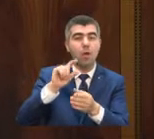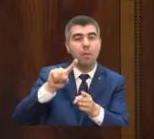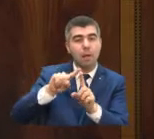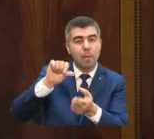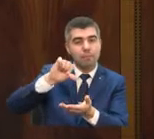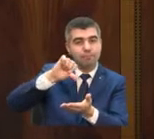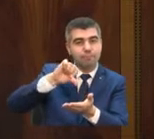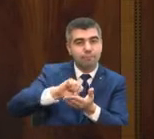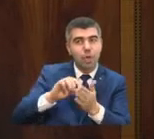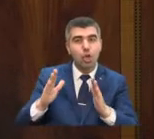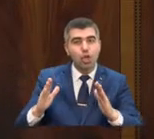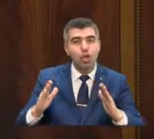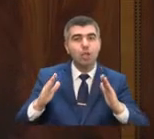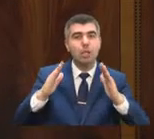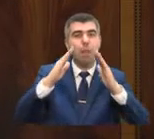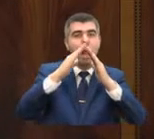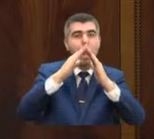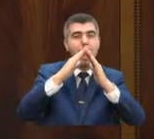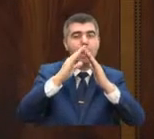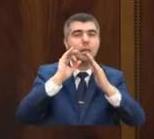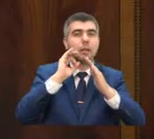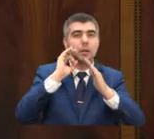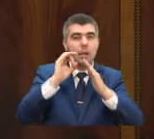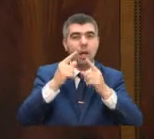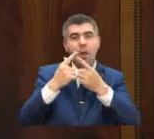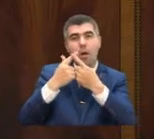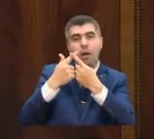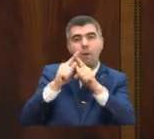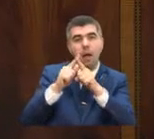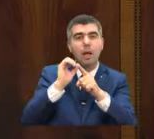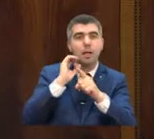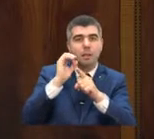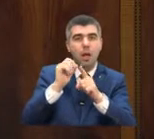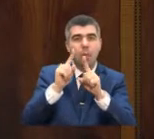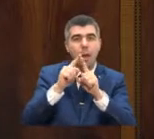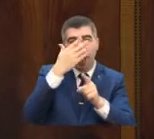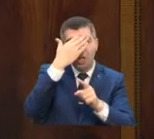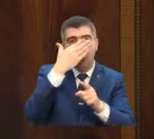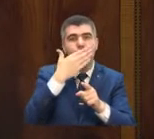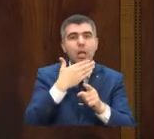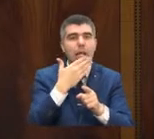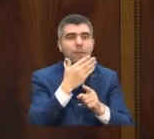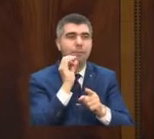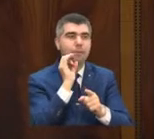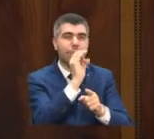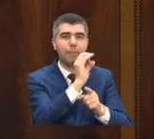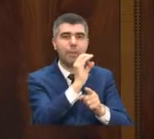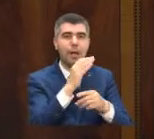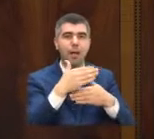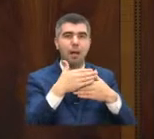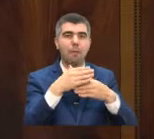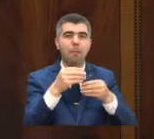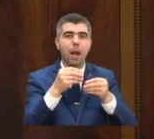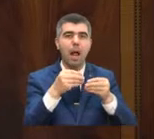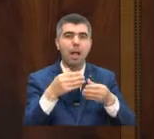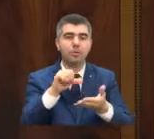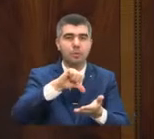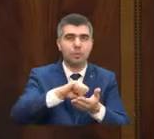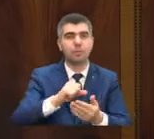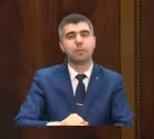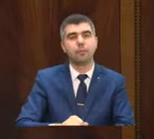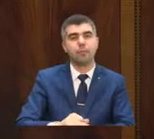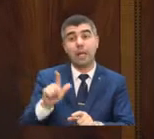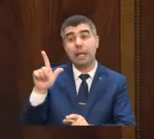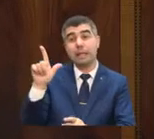مسلك جبلي مؤدي إلى الضريح المعروف بشمهاروش. صباح يوم الاثنين 17 دجنبر توصلت